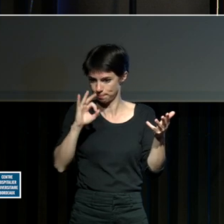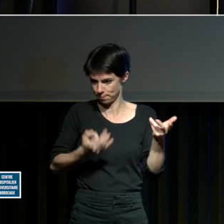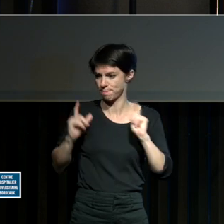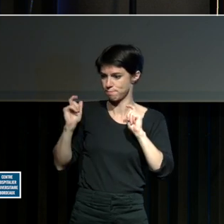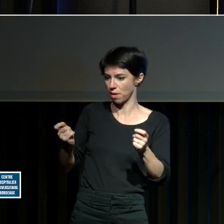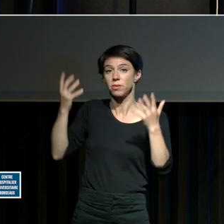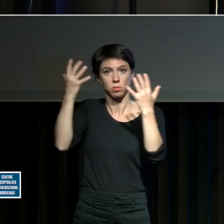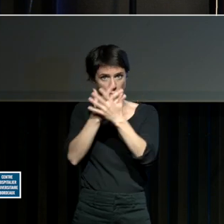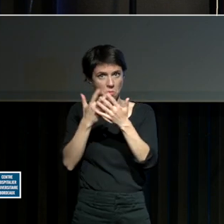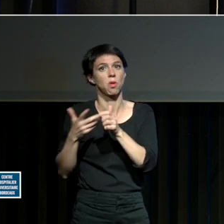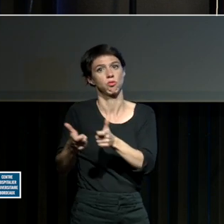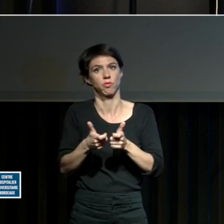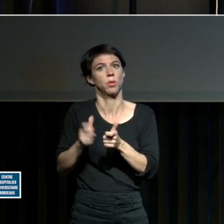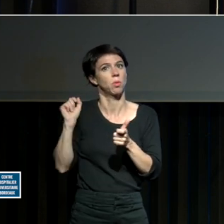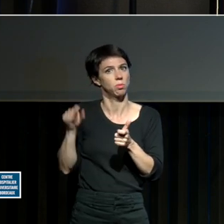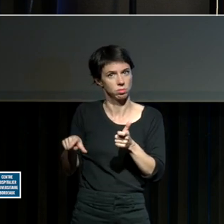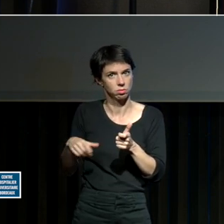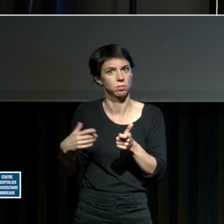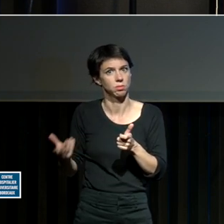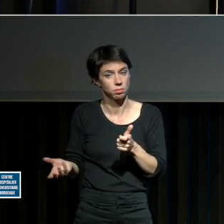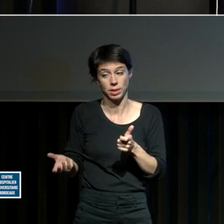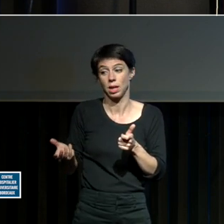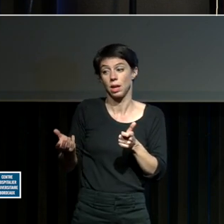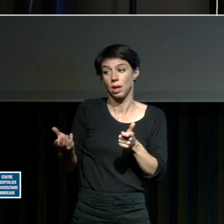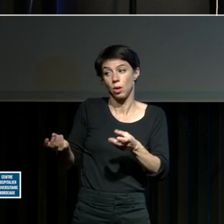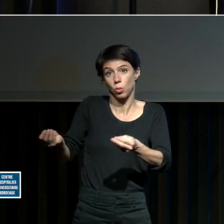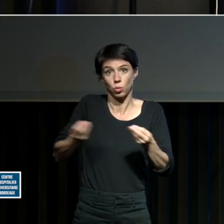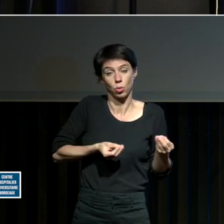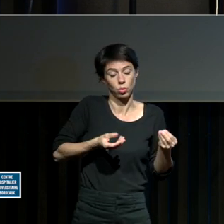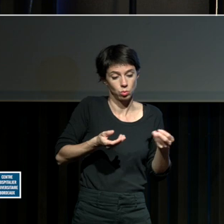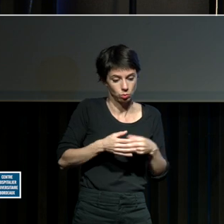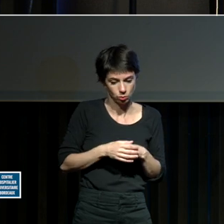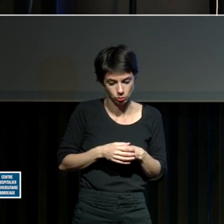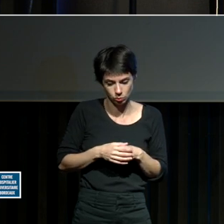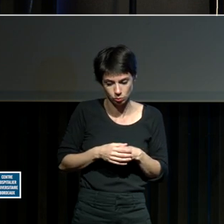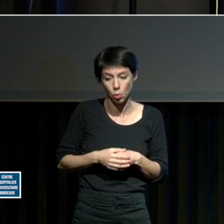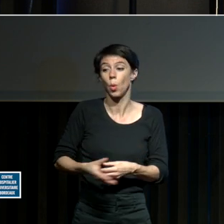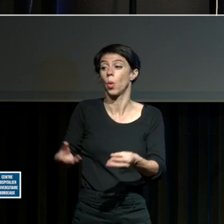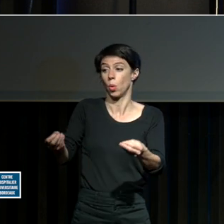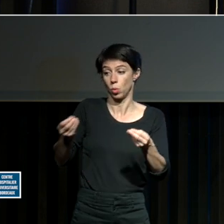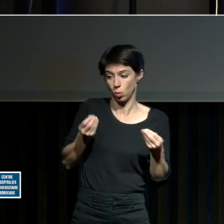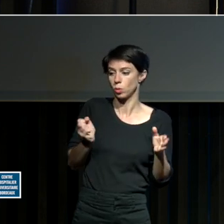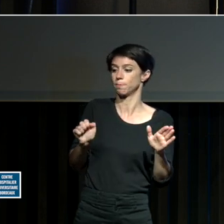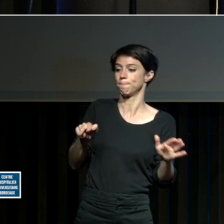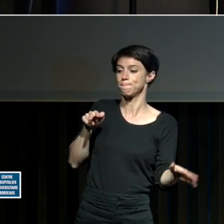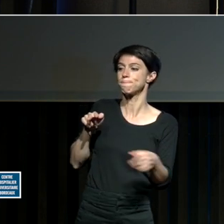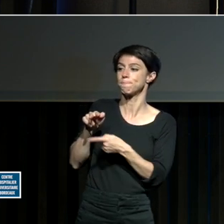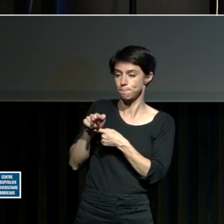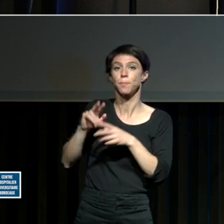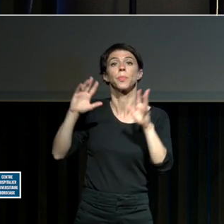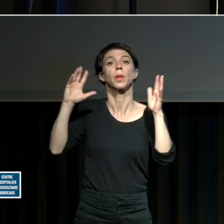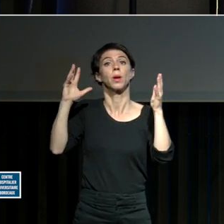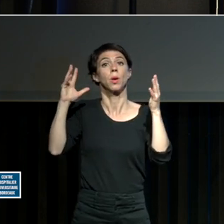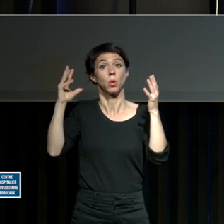va permettre finalement d'envisager, là encore, le trouble de l'usage dans un continuum allant